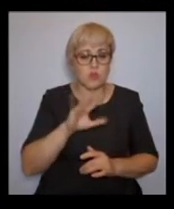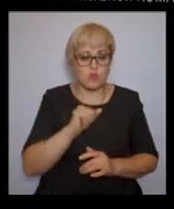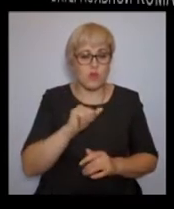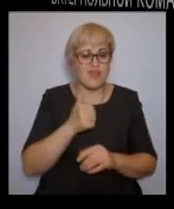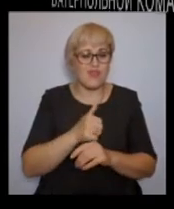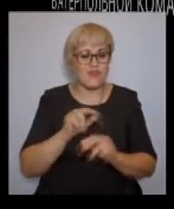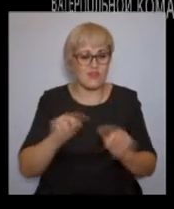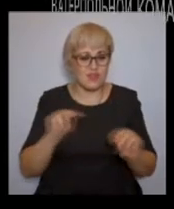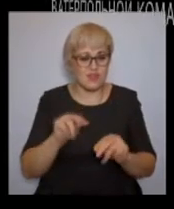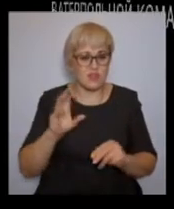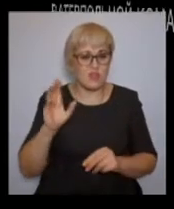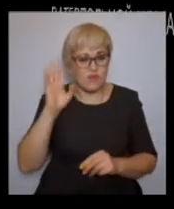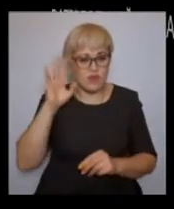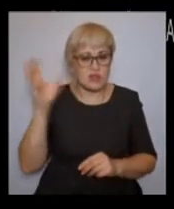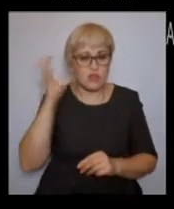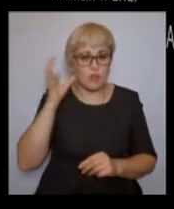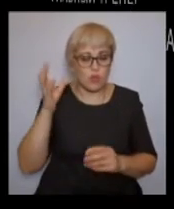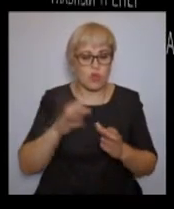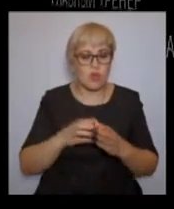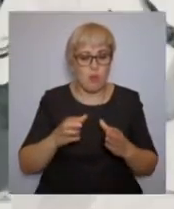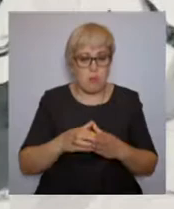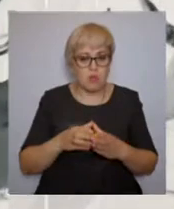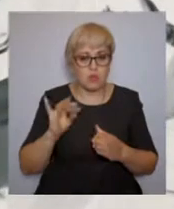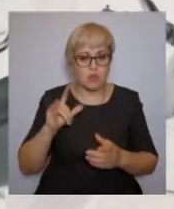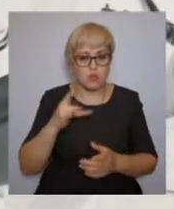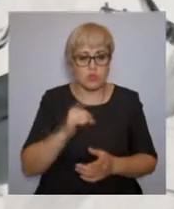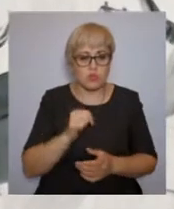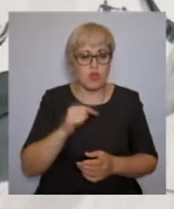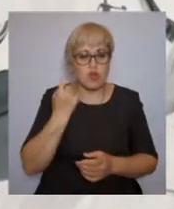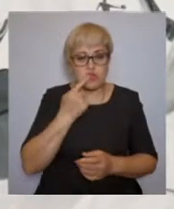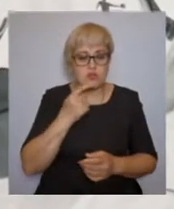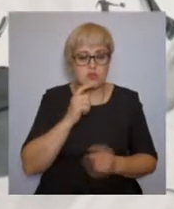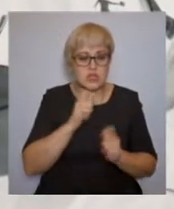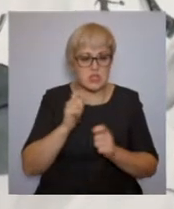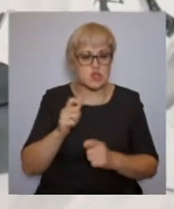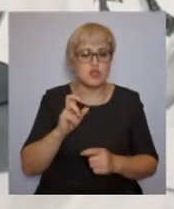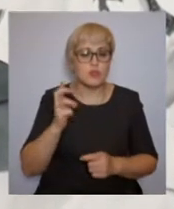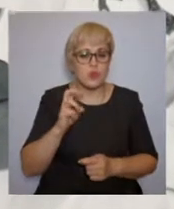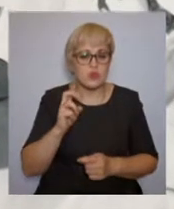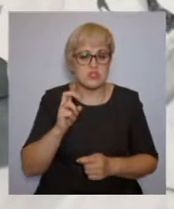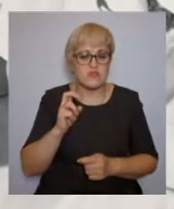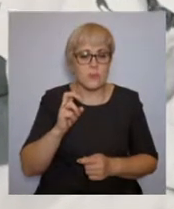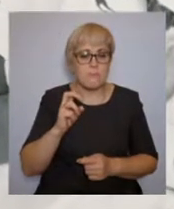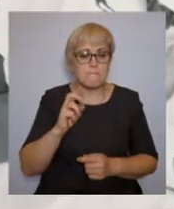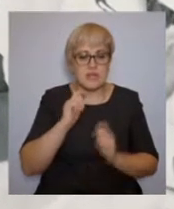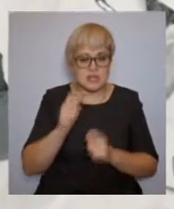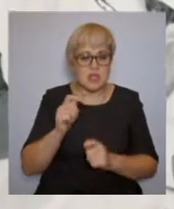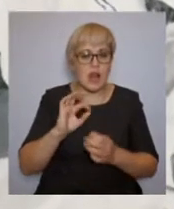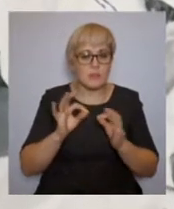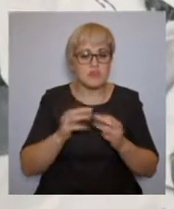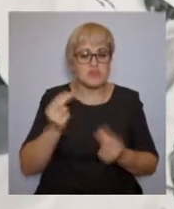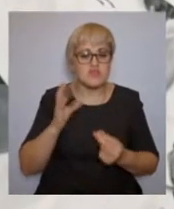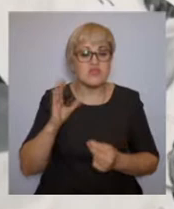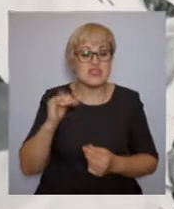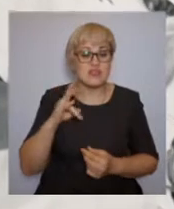water полной команды игра личное достижение бронзовый призер олимпийских игр в сиднее в 2000 году участница